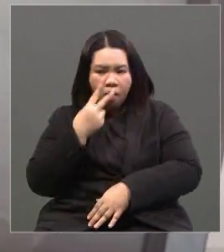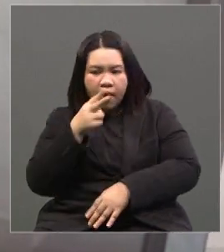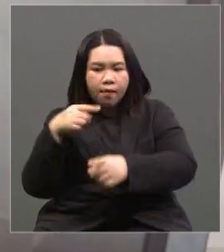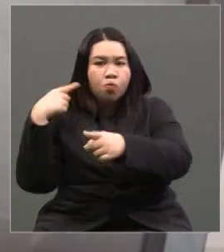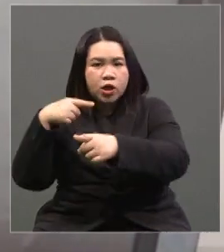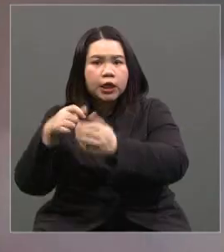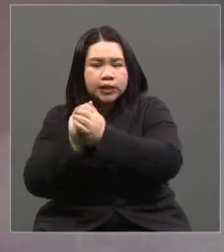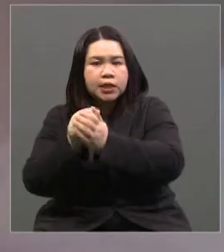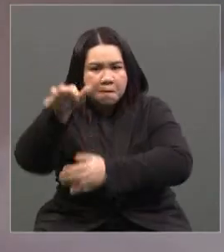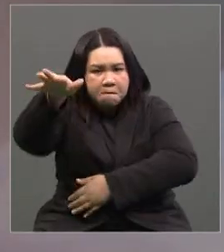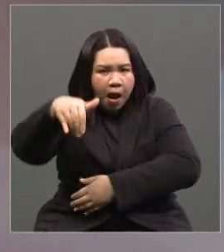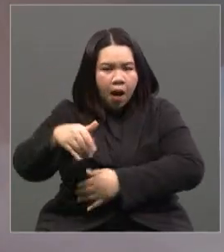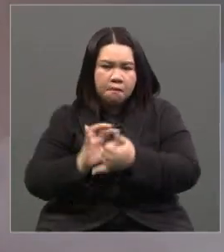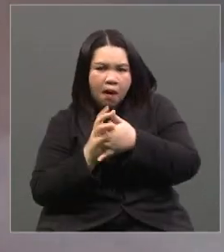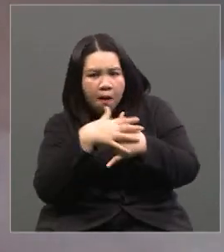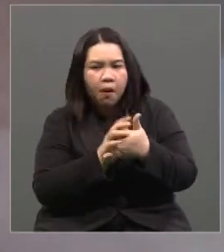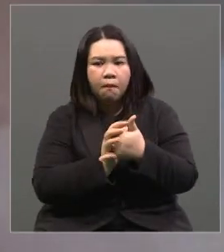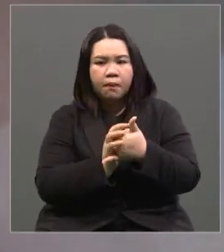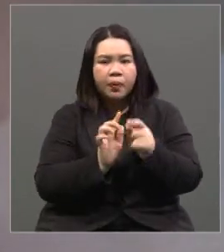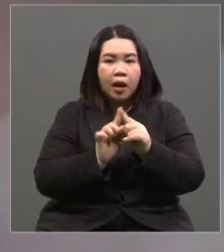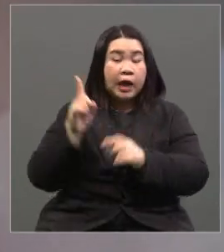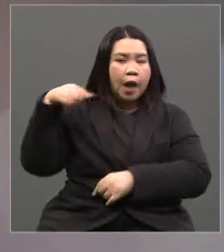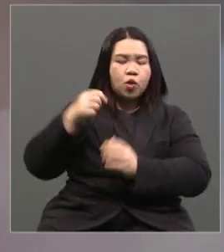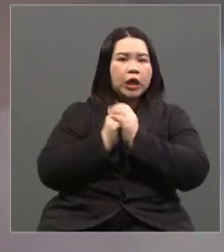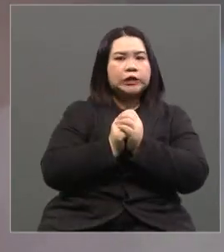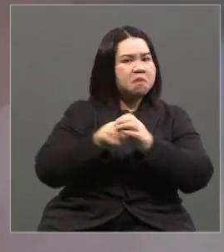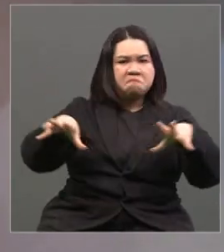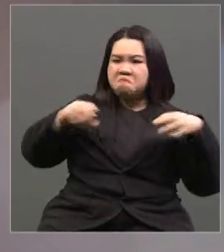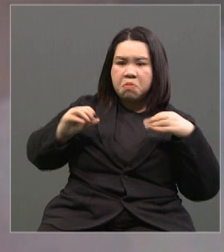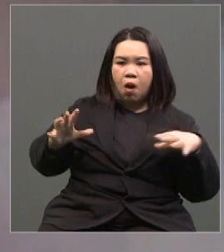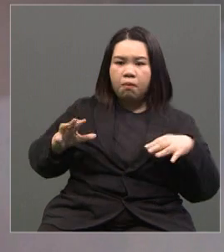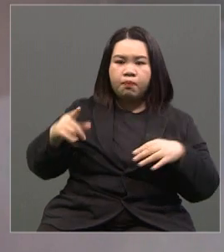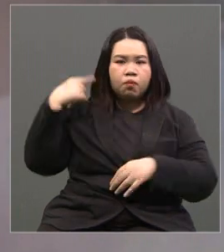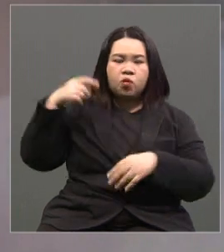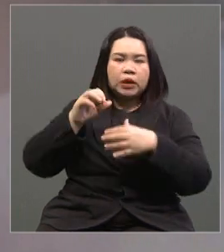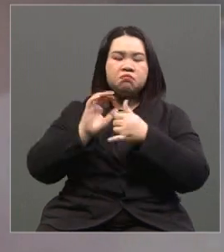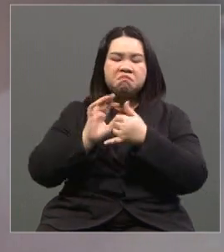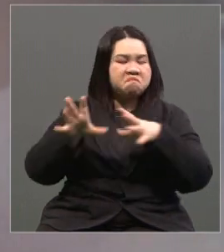ที่จะล่วงเกินฝ่ายหญิงแต่ฝ่ายหญิงผู้เสียชีวิตเนี่ยเขาไม่ยิน